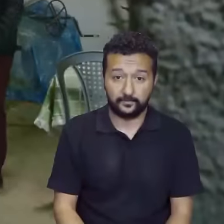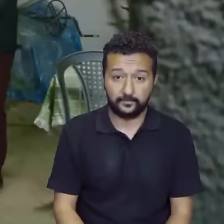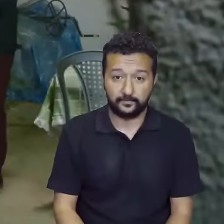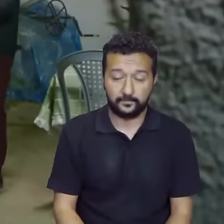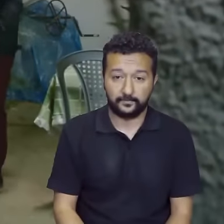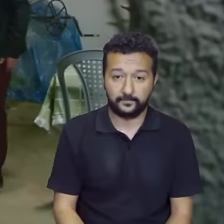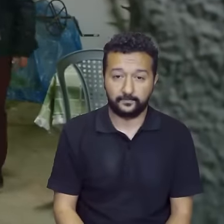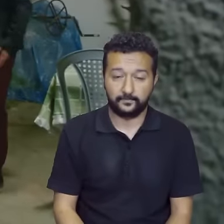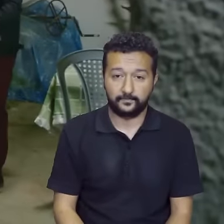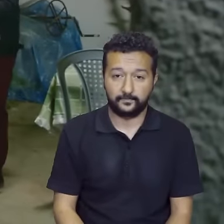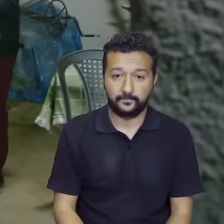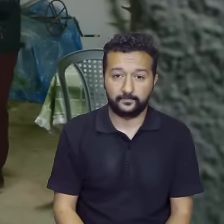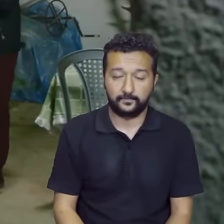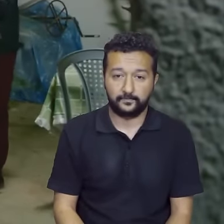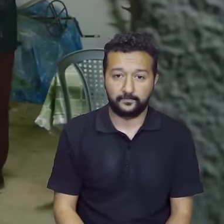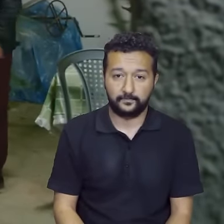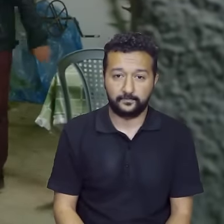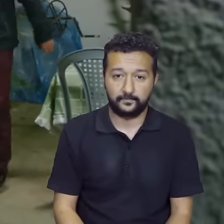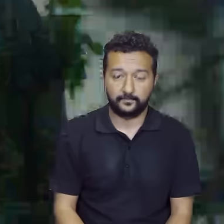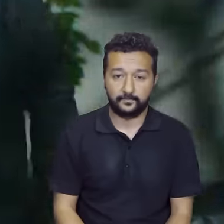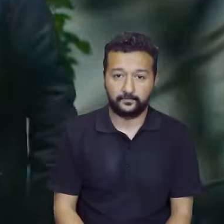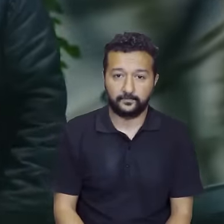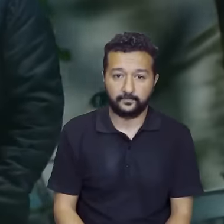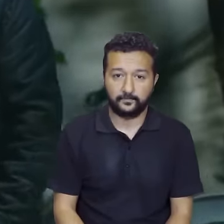Avucundakileri eşeğe doğru fırlatıp ellerini çırptı.